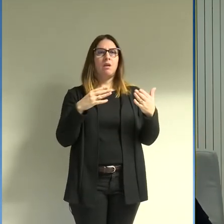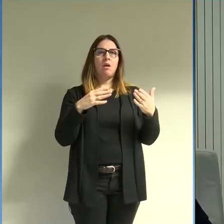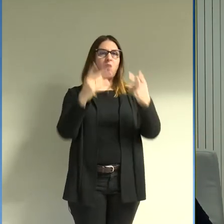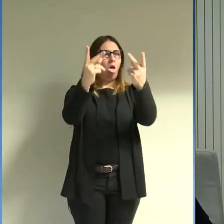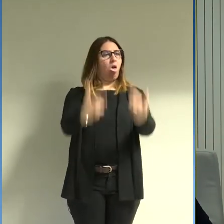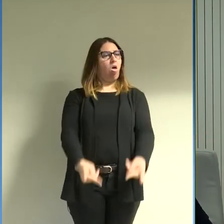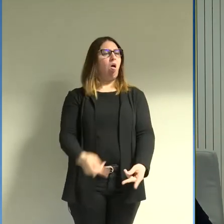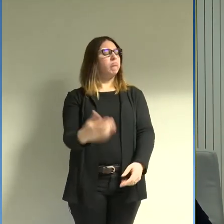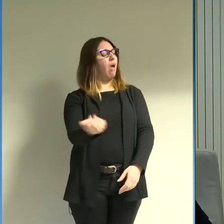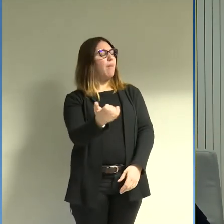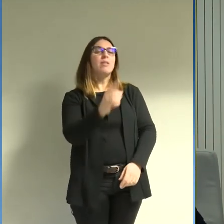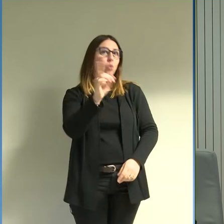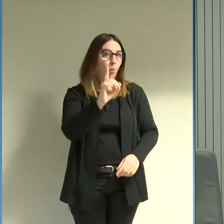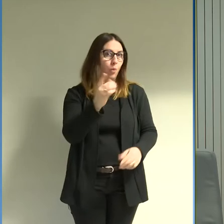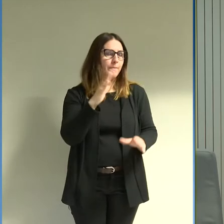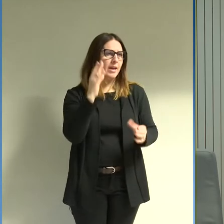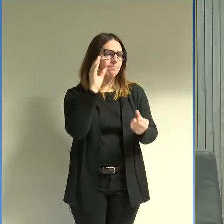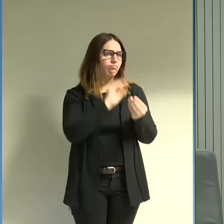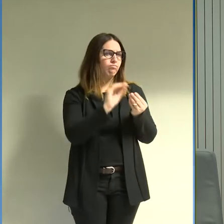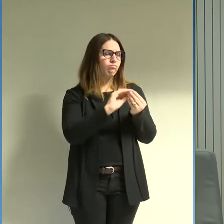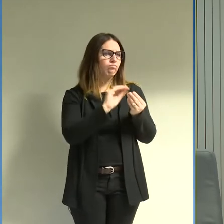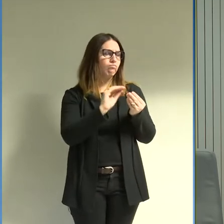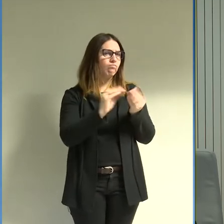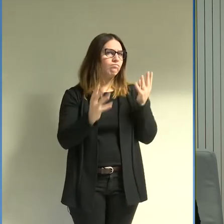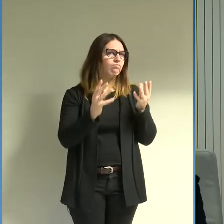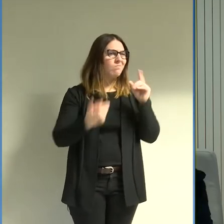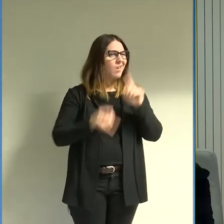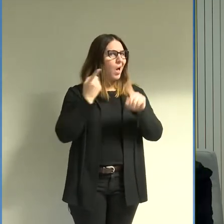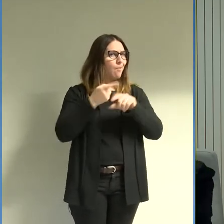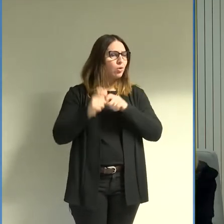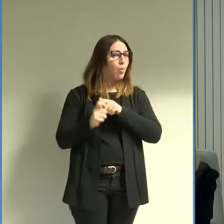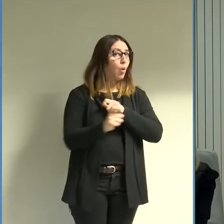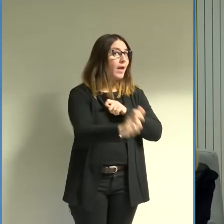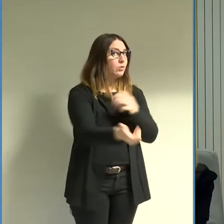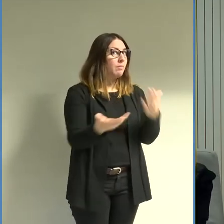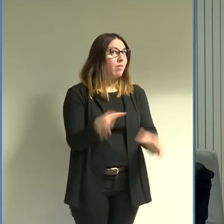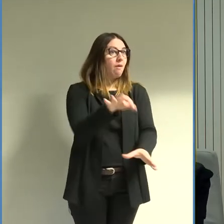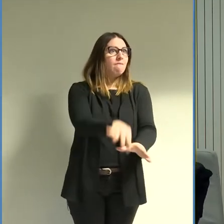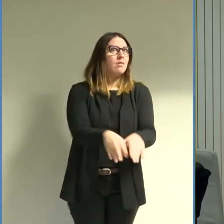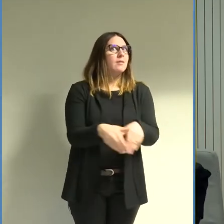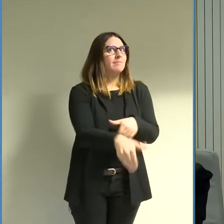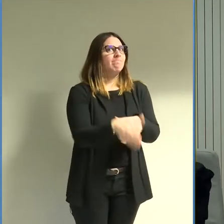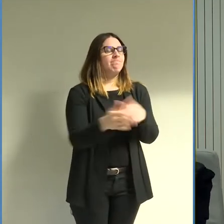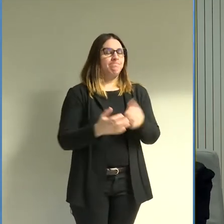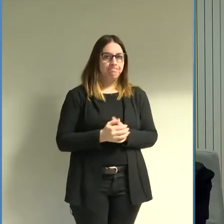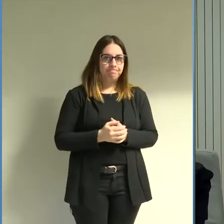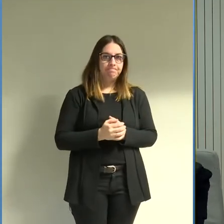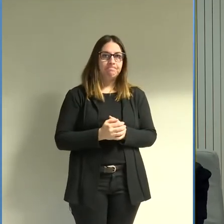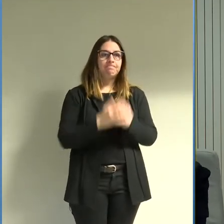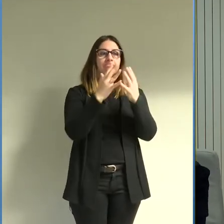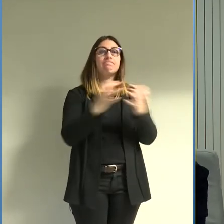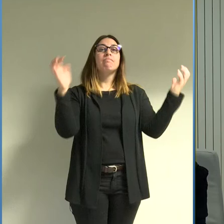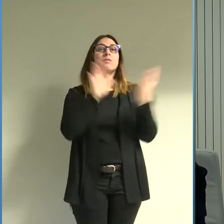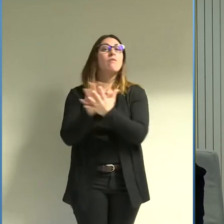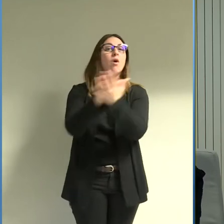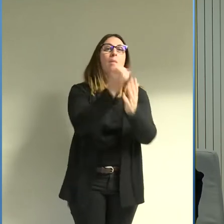l'intérêt de ce forum se la posent tous quand même question sur l'importance de la suite de conseil municipal du jour concernant ce forum sur le